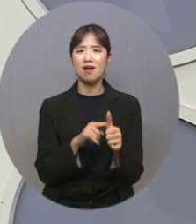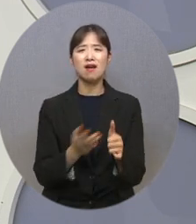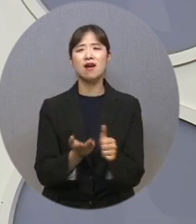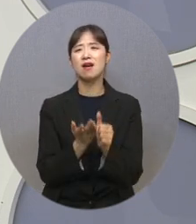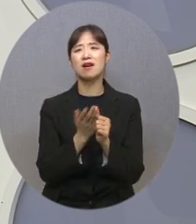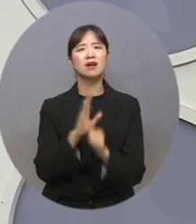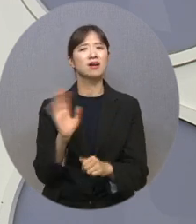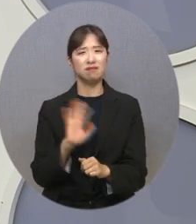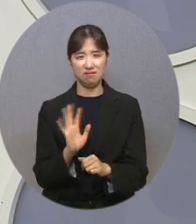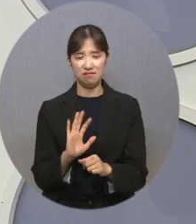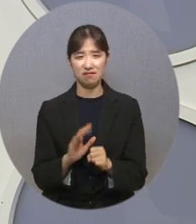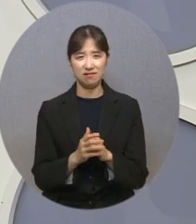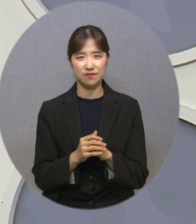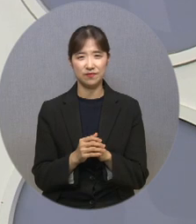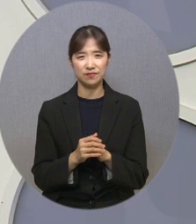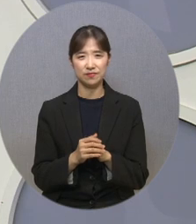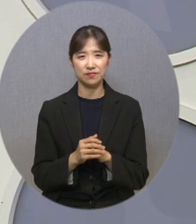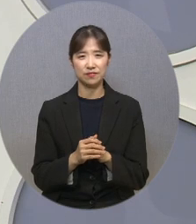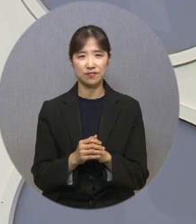않는 나라예요.